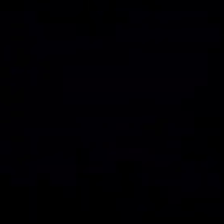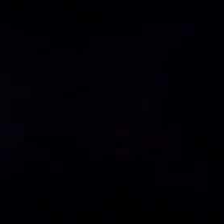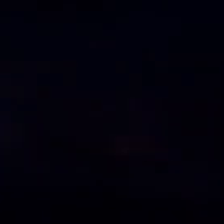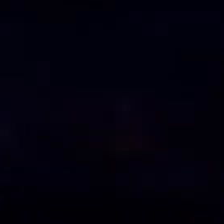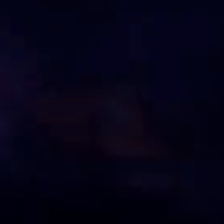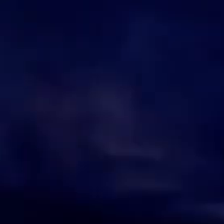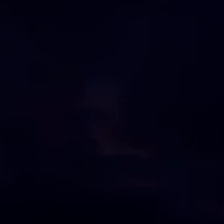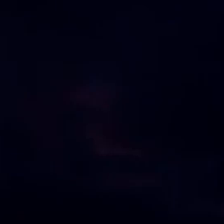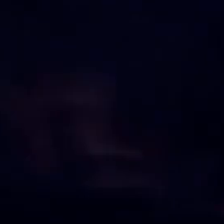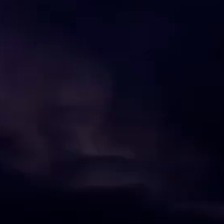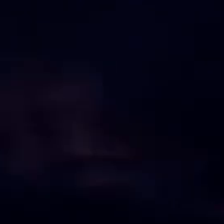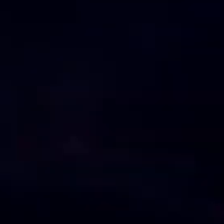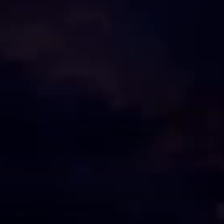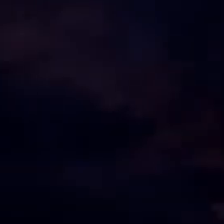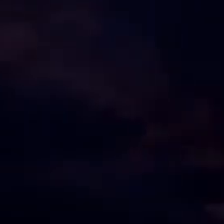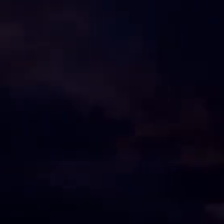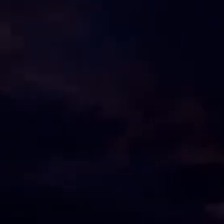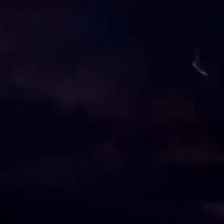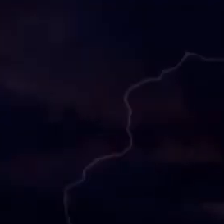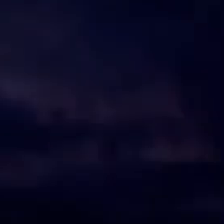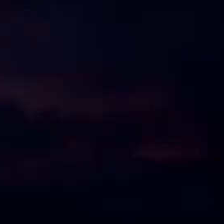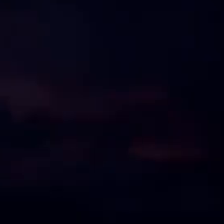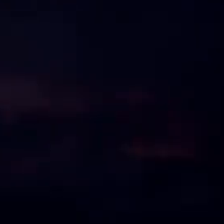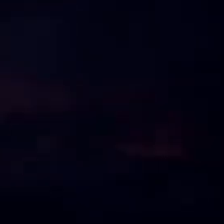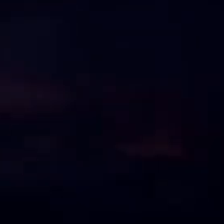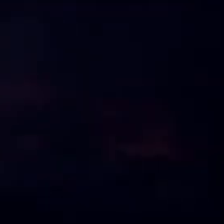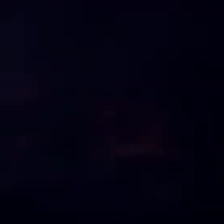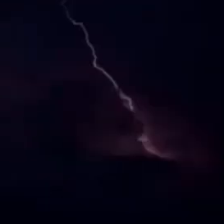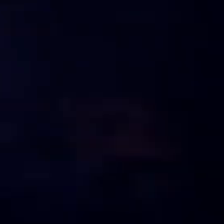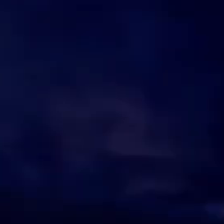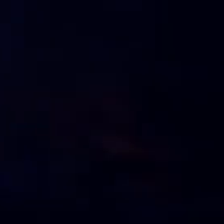Reporter Varanen Tora Apakshapati Vartakaranaya.